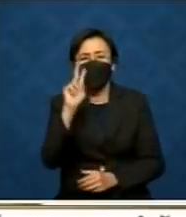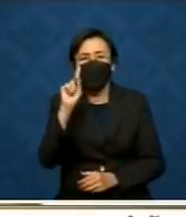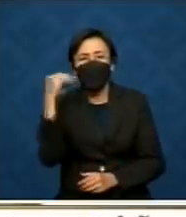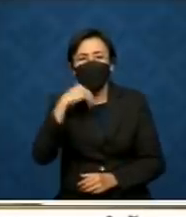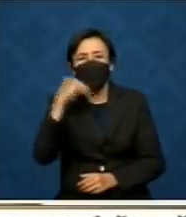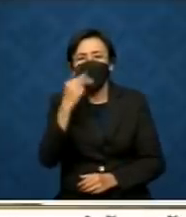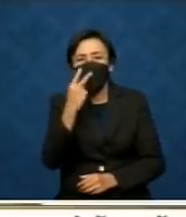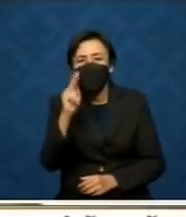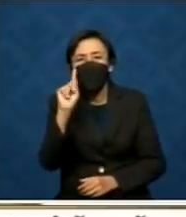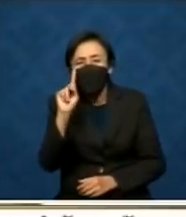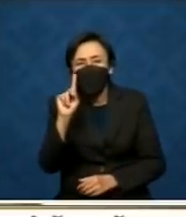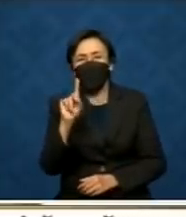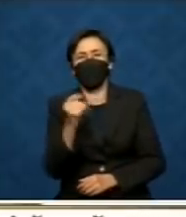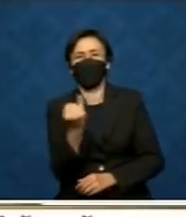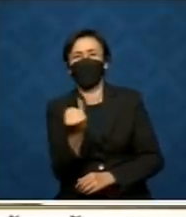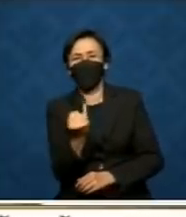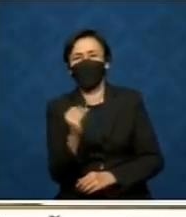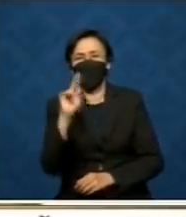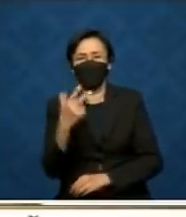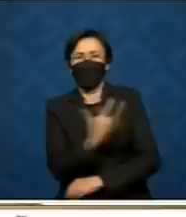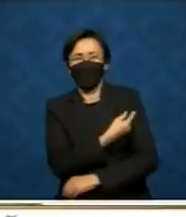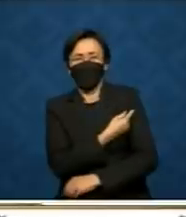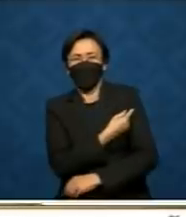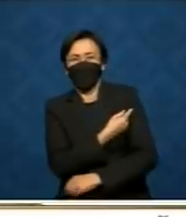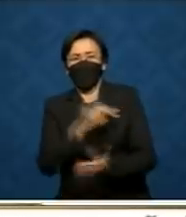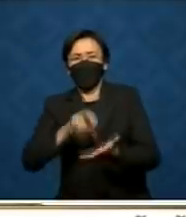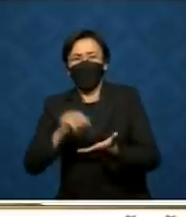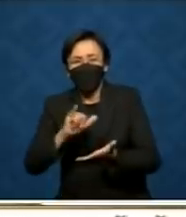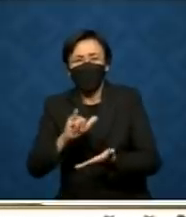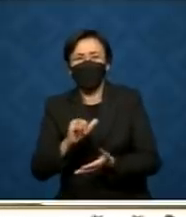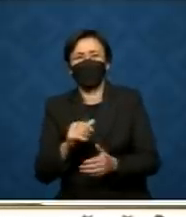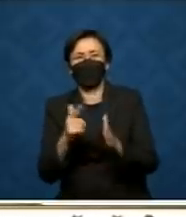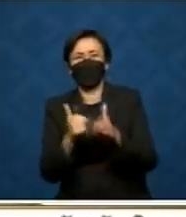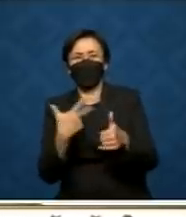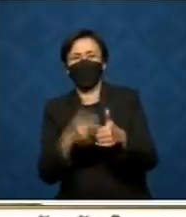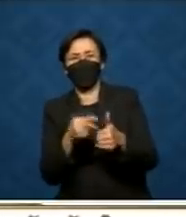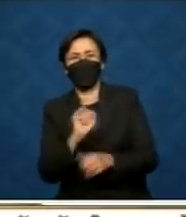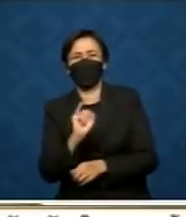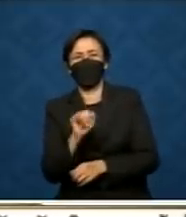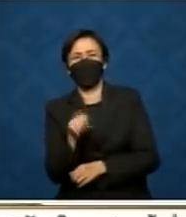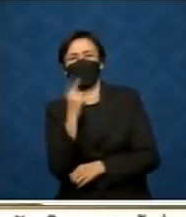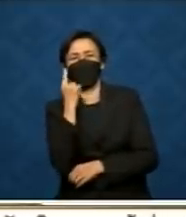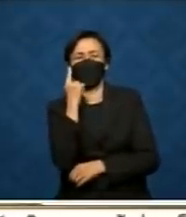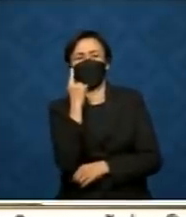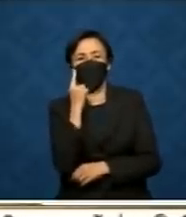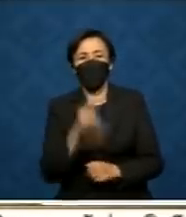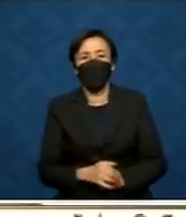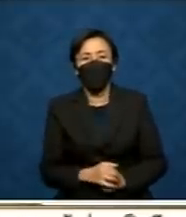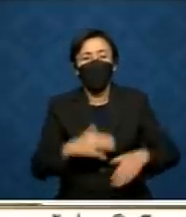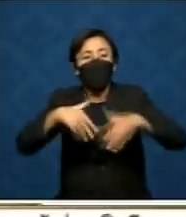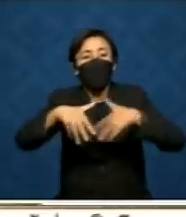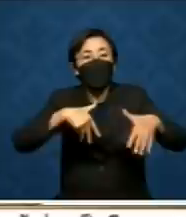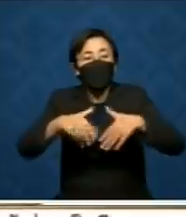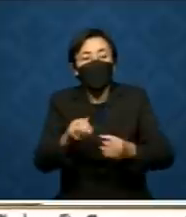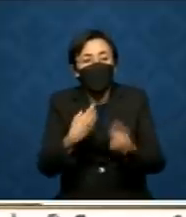วันถ้ามันไม่ดีอย่างนั้นมันไม่ได้ยังไม่ได้รับรองมันส์มือไม่ดินี่พ่อคนเขาบอกว่า